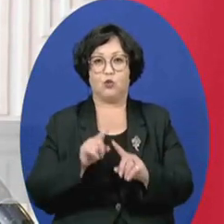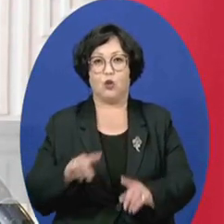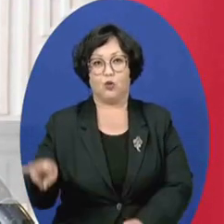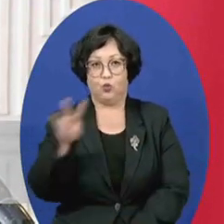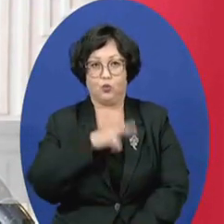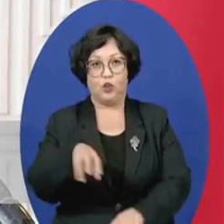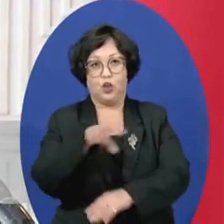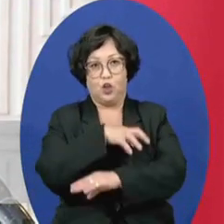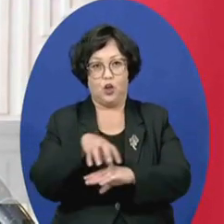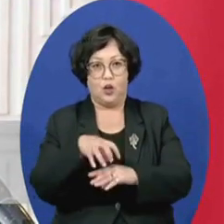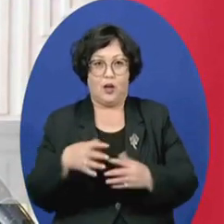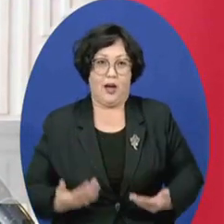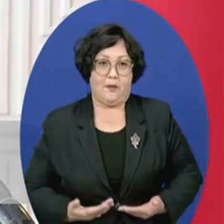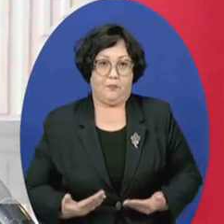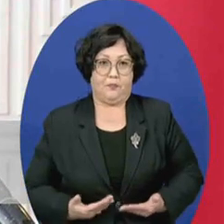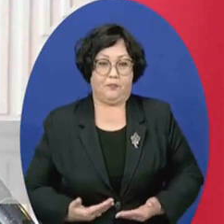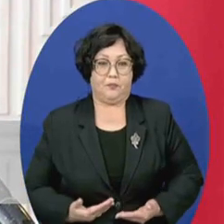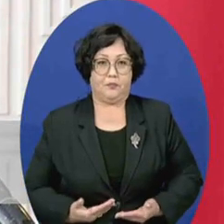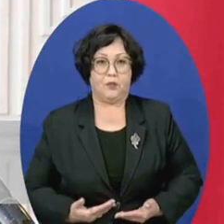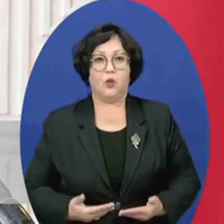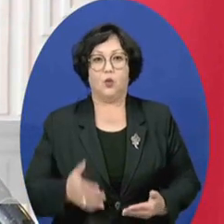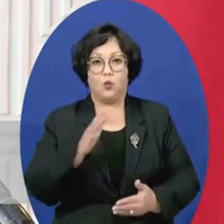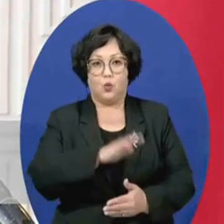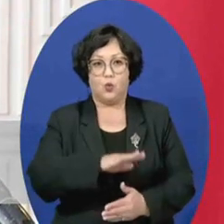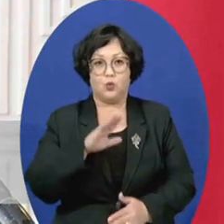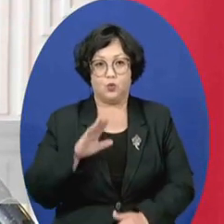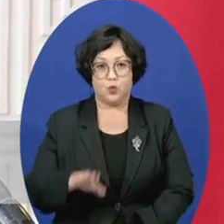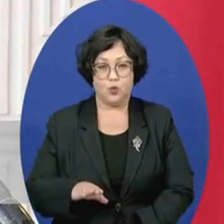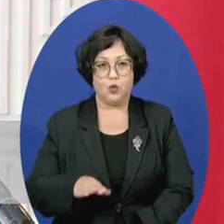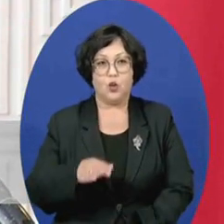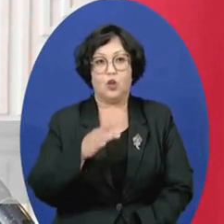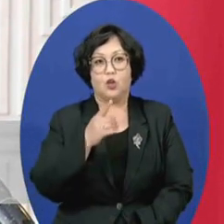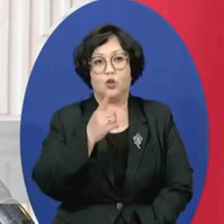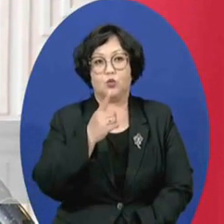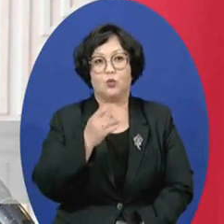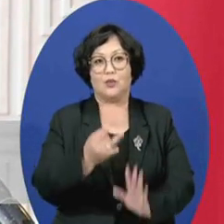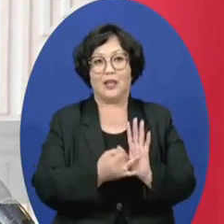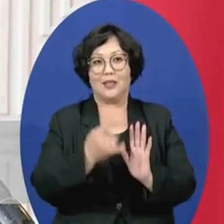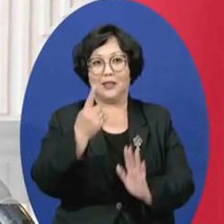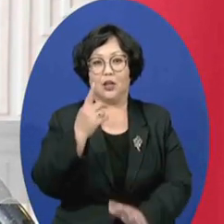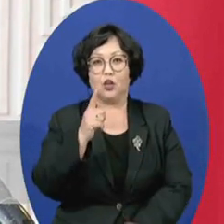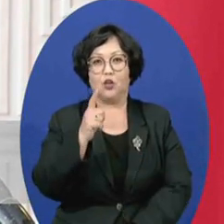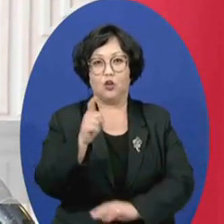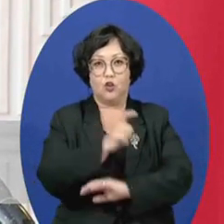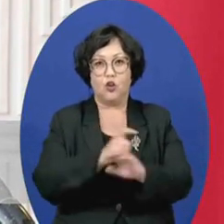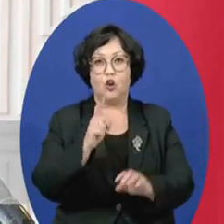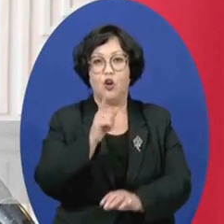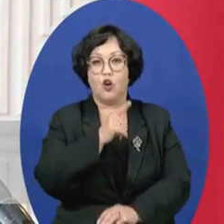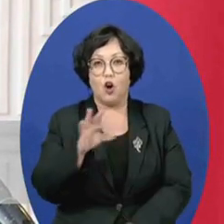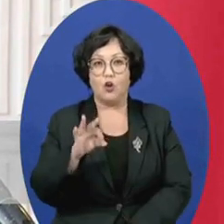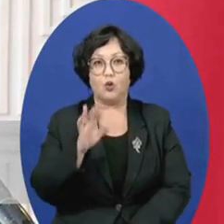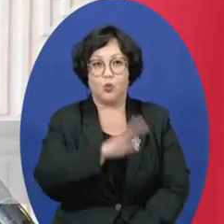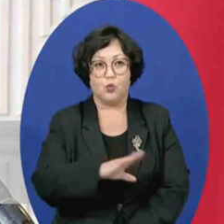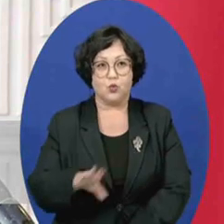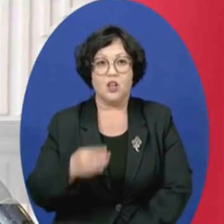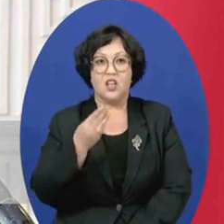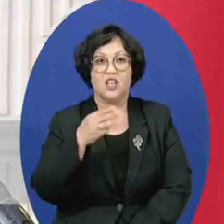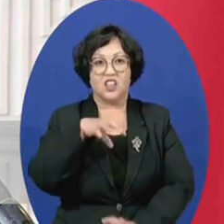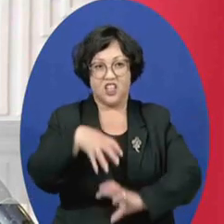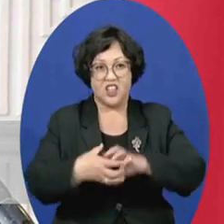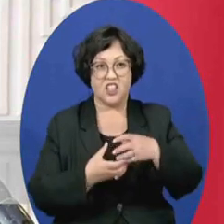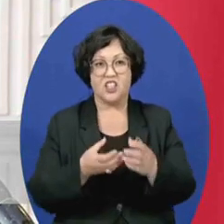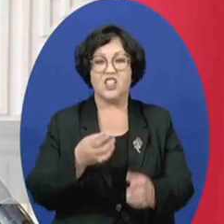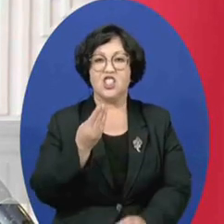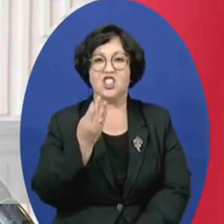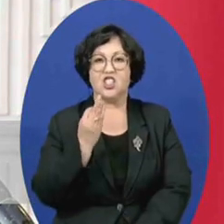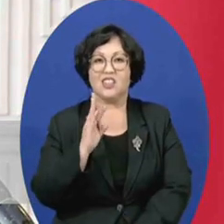нутагт гэр хороолд амьдарч байгаа одоо гэр хороолын хүүхдүүд буюу одоо 171 хорооны хүүхдүүдэд ийм сайхан дэлхийн шилдэг ихтэй